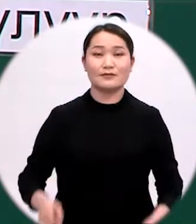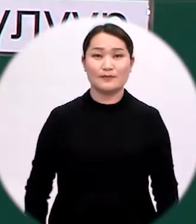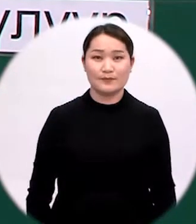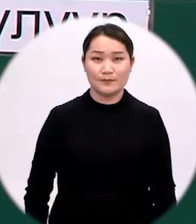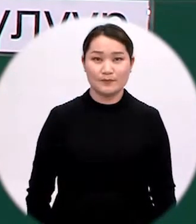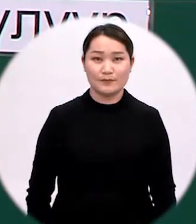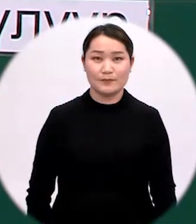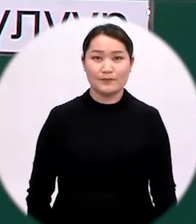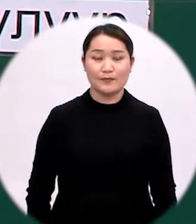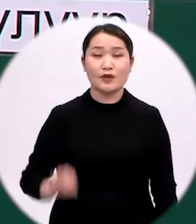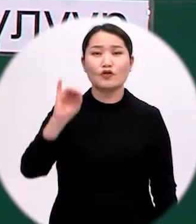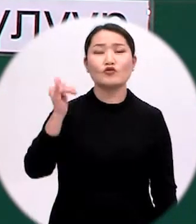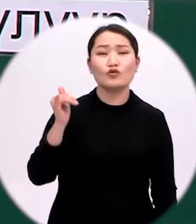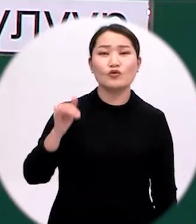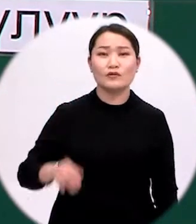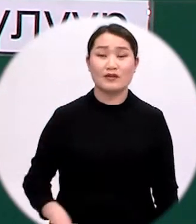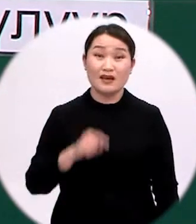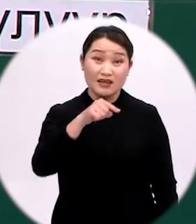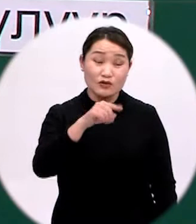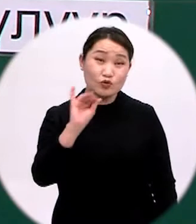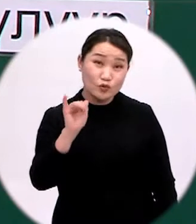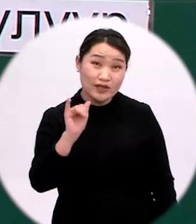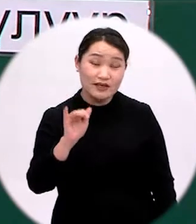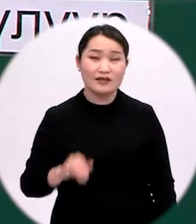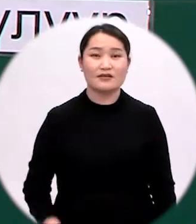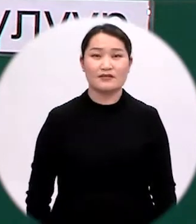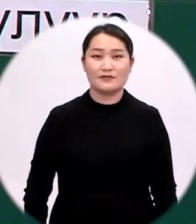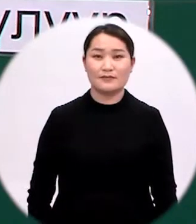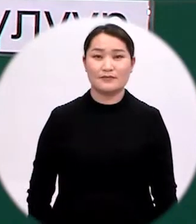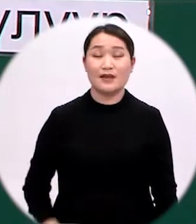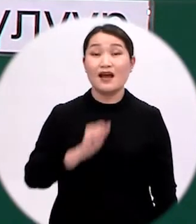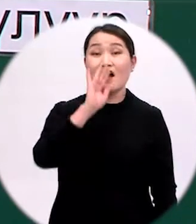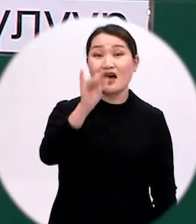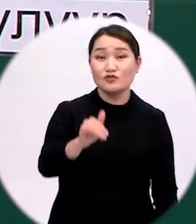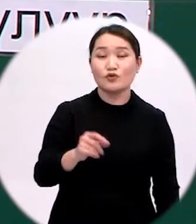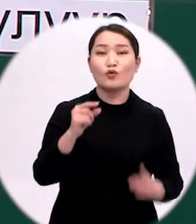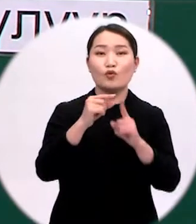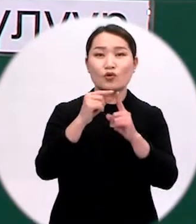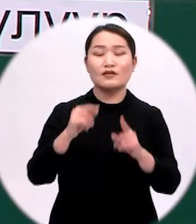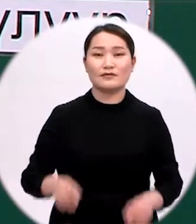байна. Юу. Энэ юу вэ гэсэн асуух үг байна. Аюун.